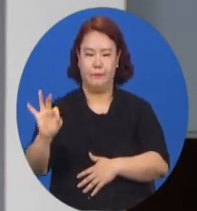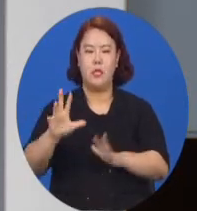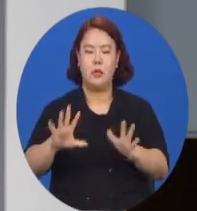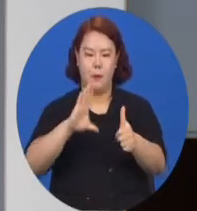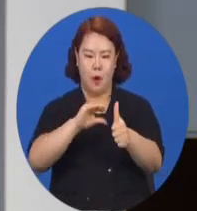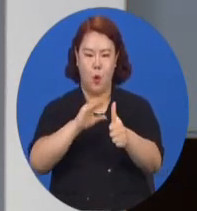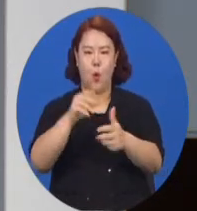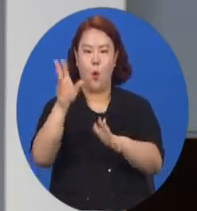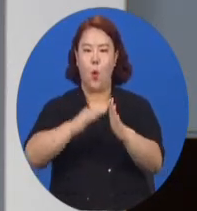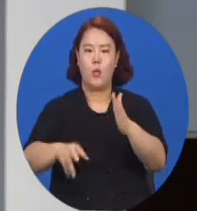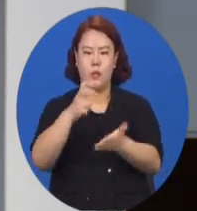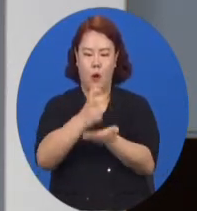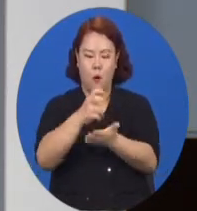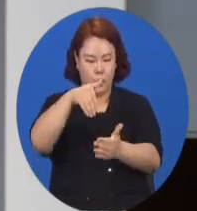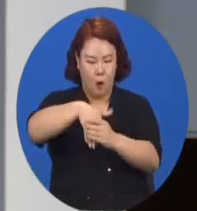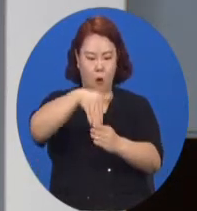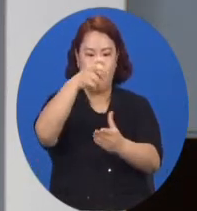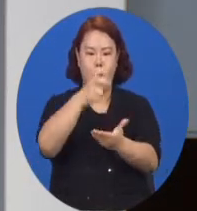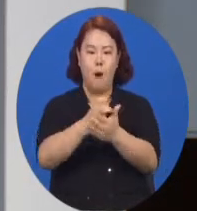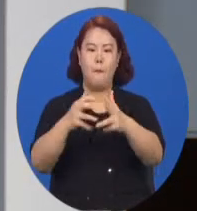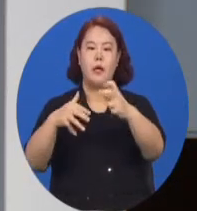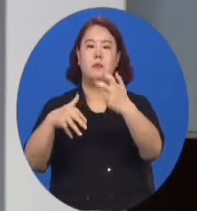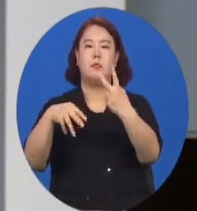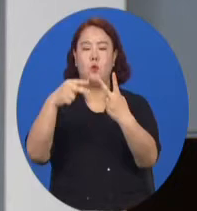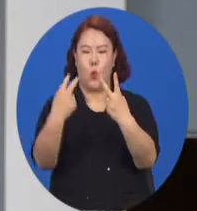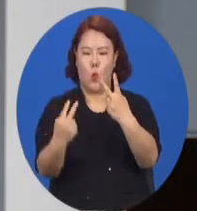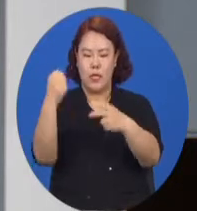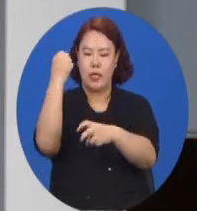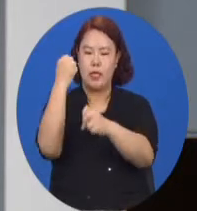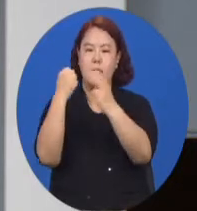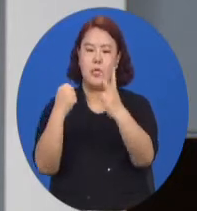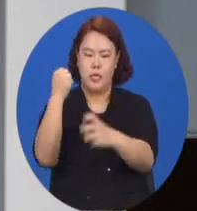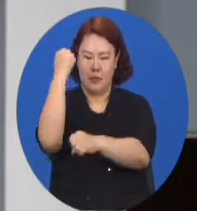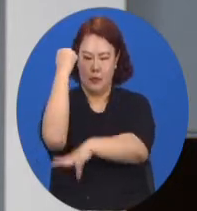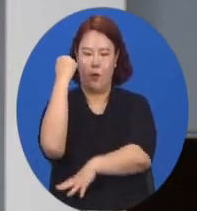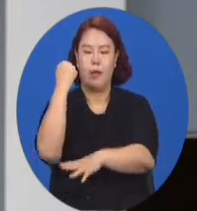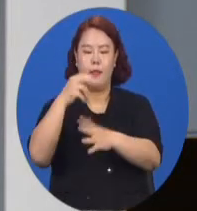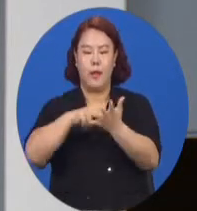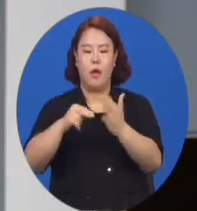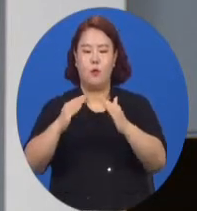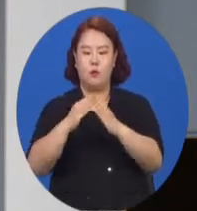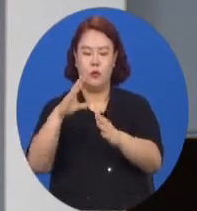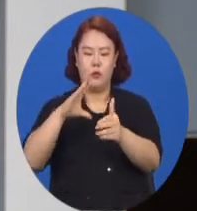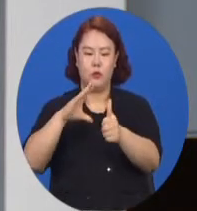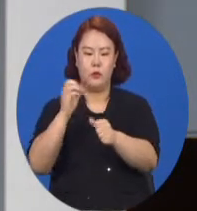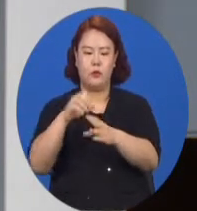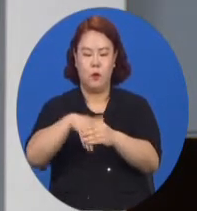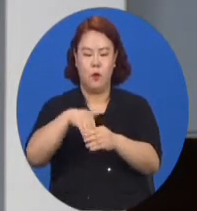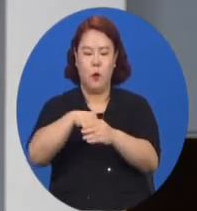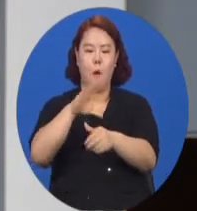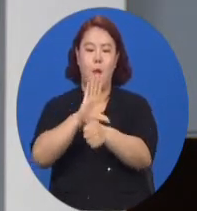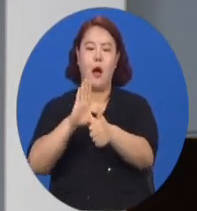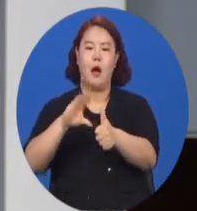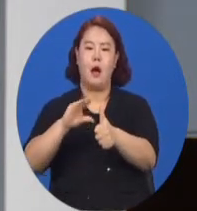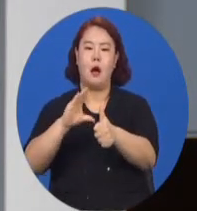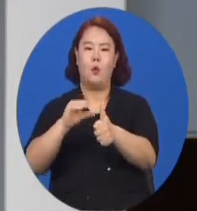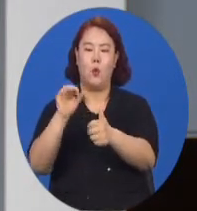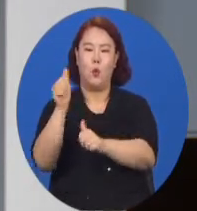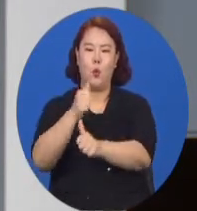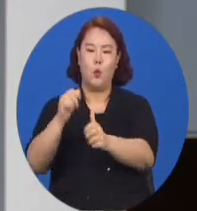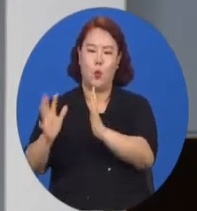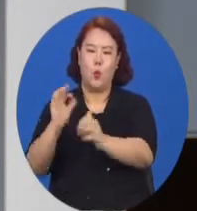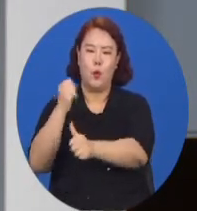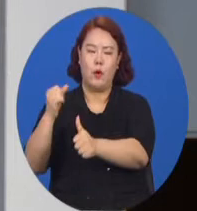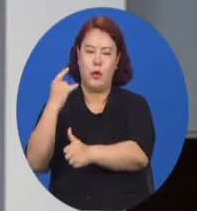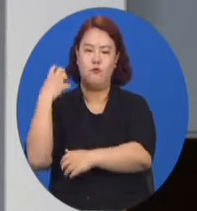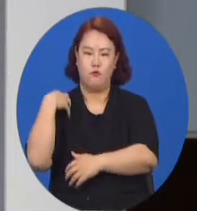방송은 공직선거법 제82조의 2에 근거해서 단양군 선거방송토론위원회가 주관하고 저희 MBC 충북이